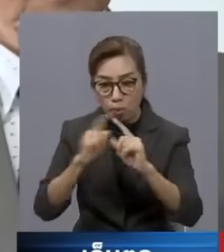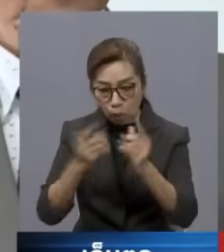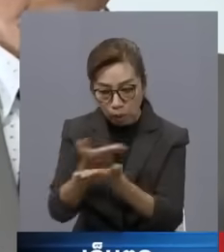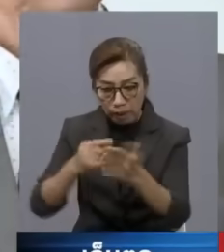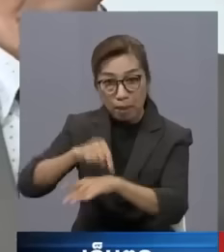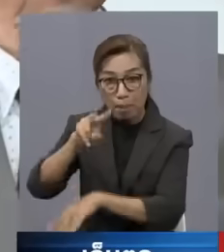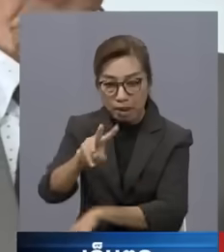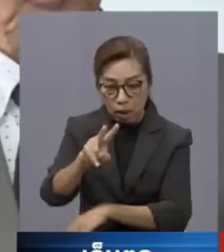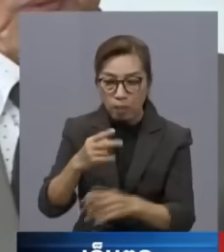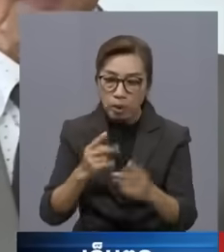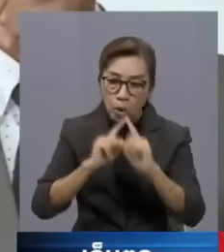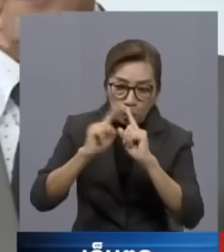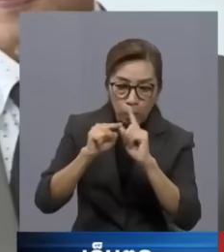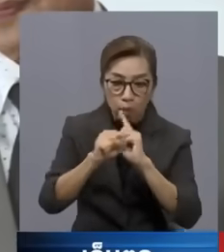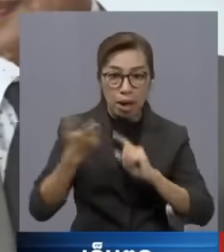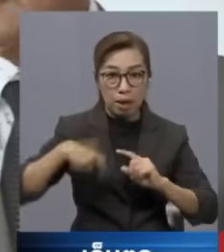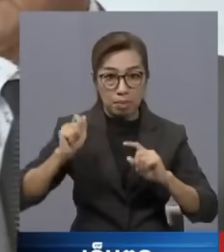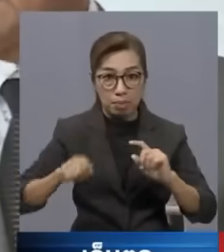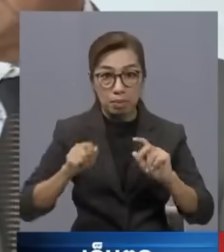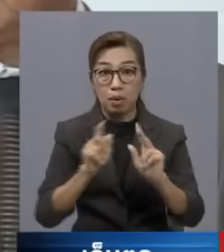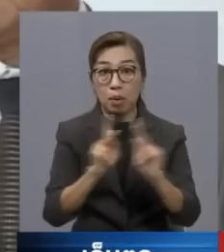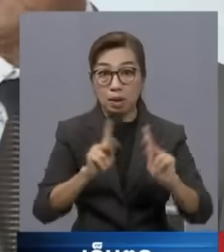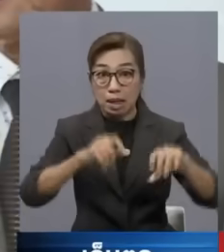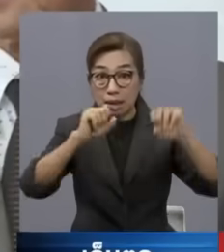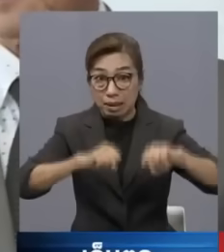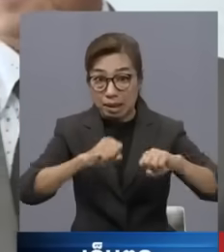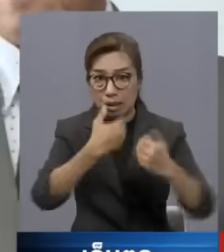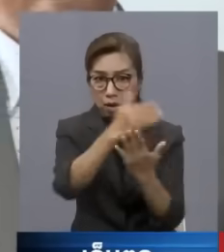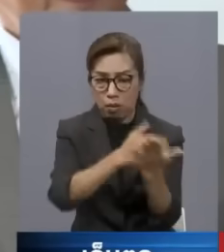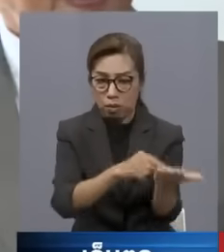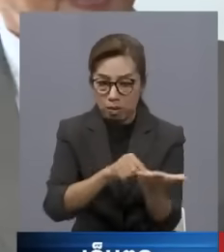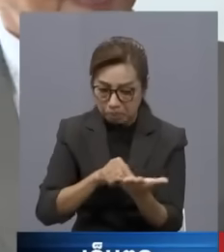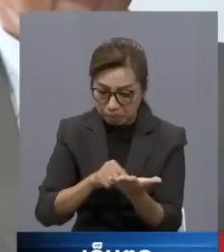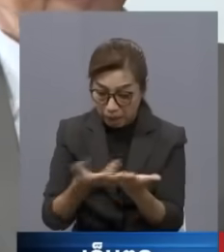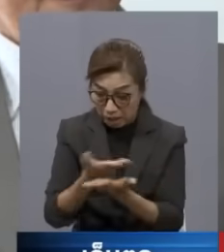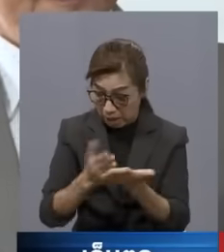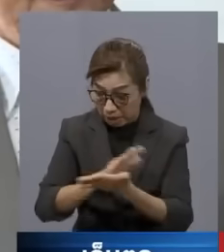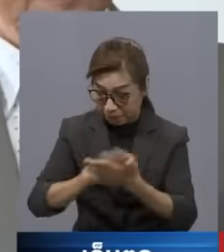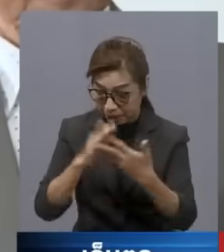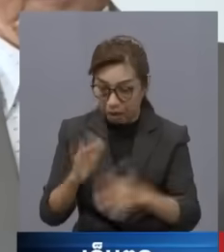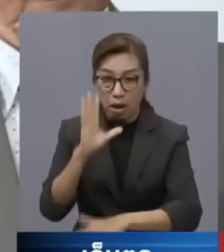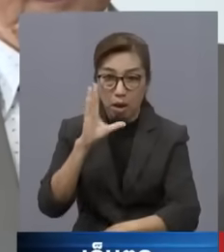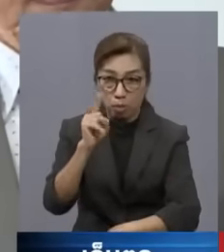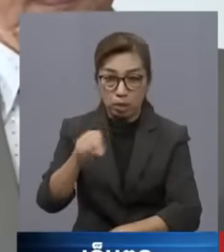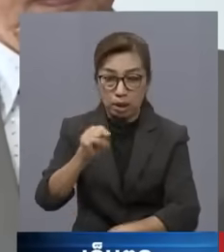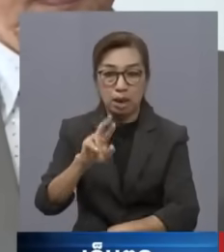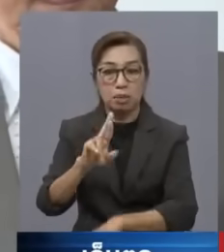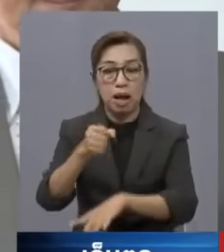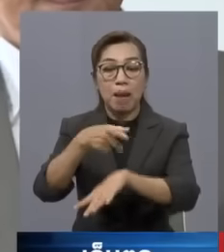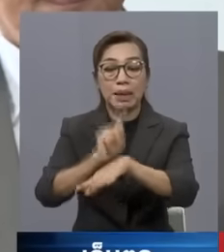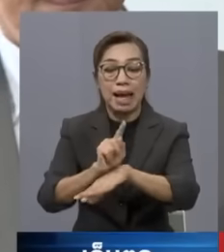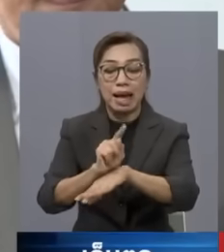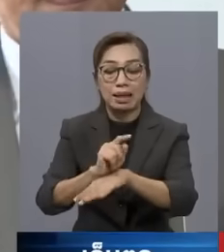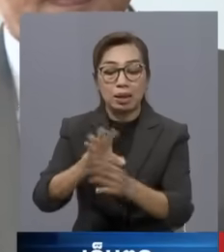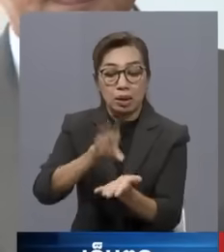พิจารณารายละเอียดเค้าวินิจฉัยเรียบร้อยเนี่ยนะครับในวันพรุ่งนี้ประธานรัฐสภาก็จะนำเรื่องไปหารือกับเว็บ 3